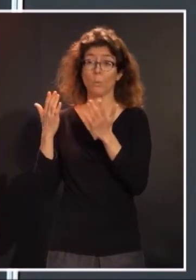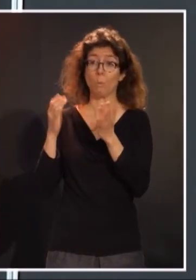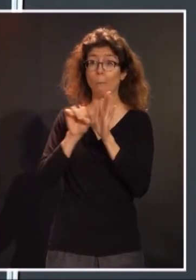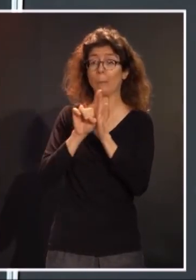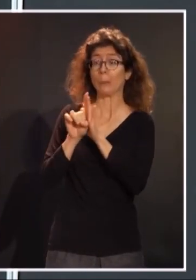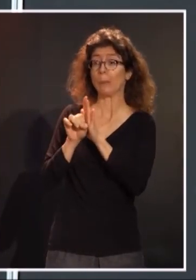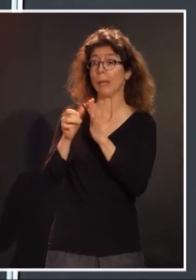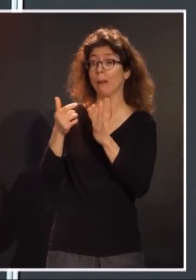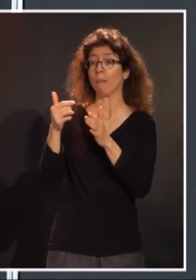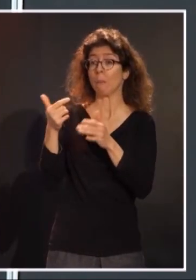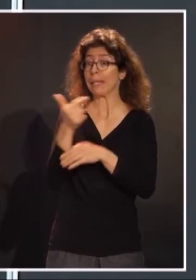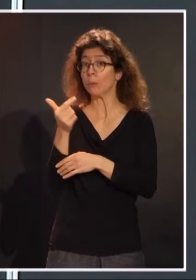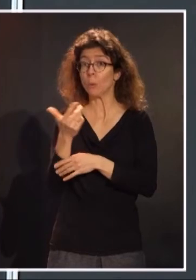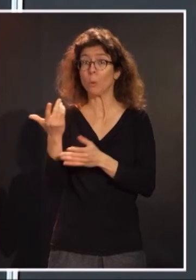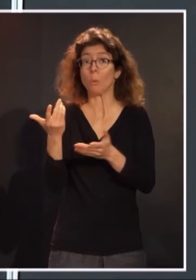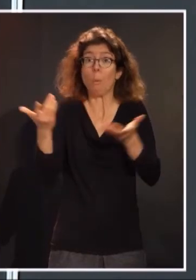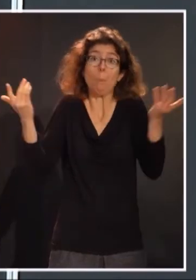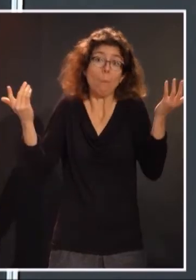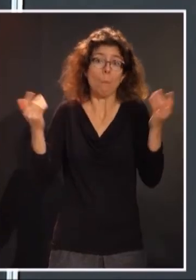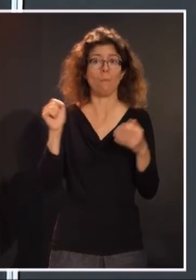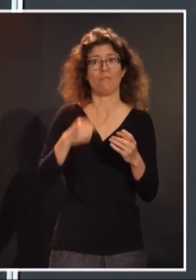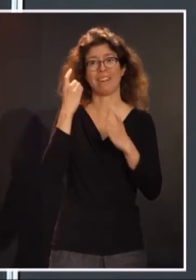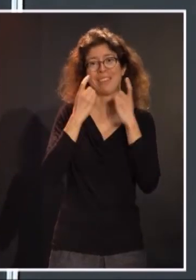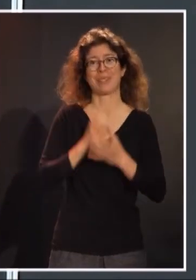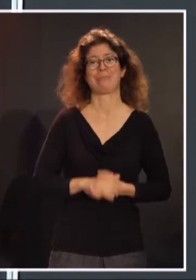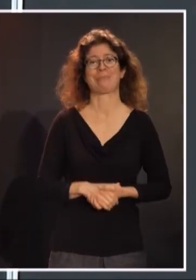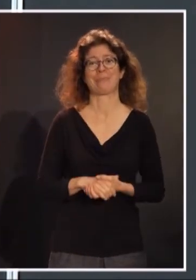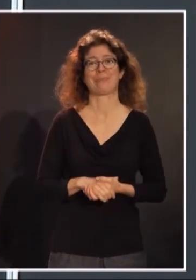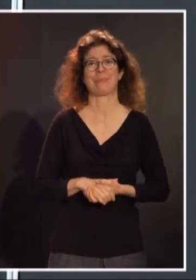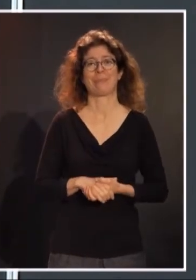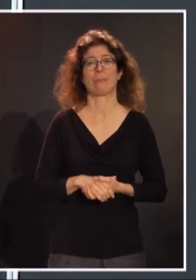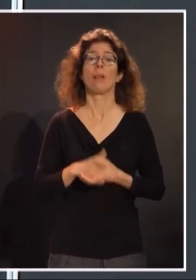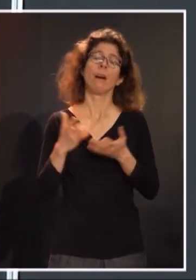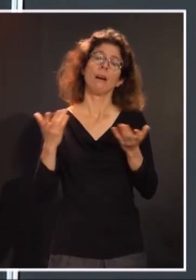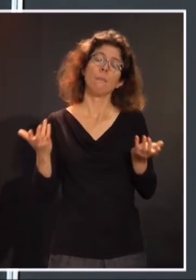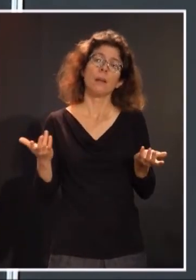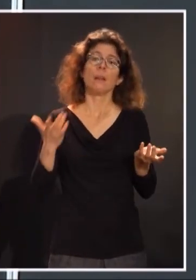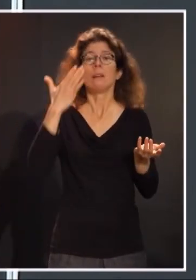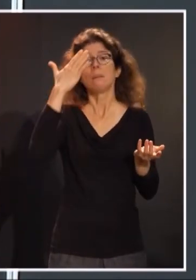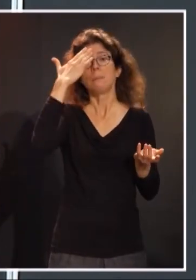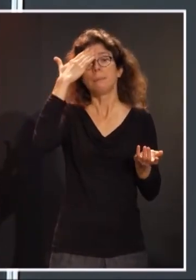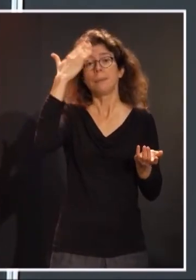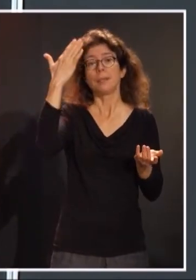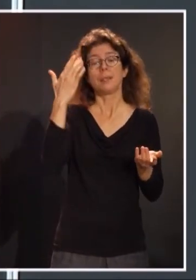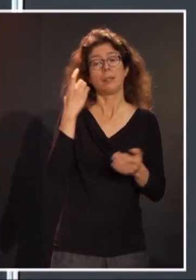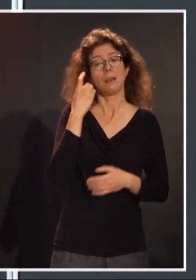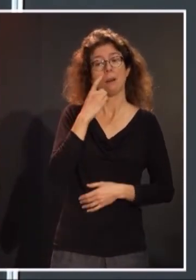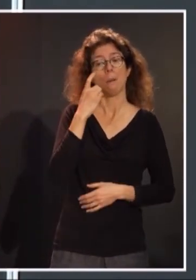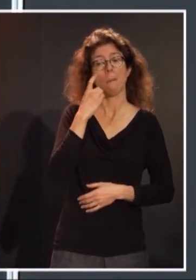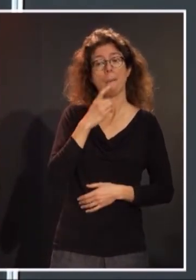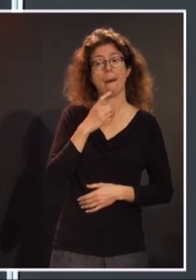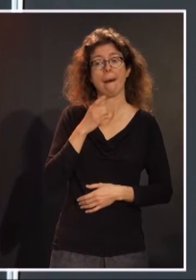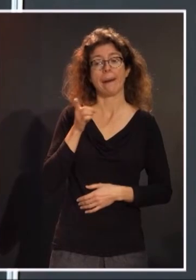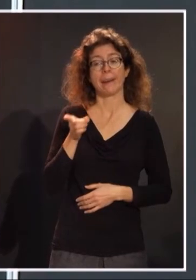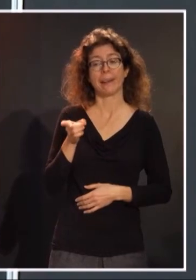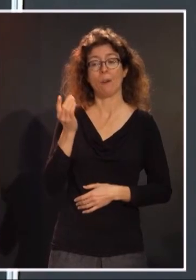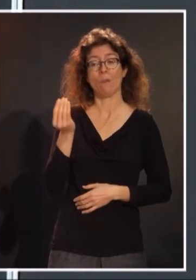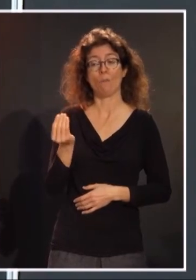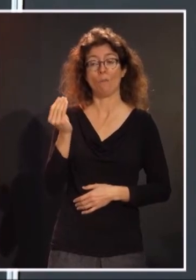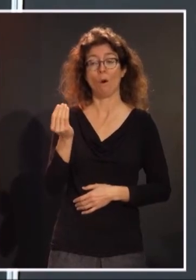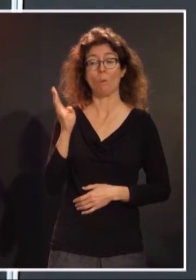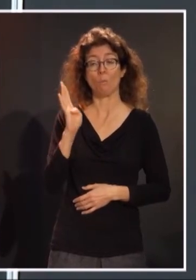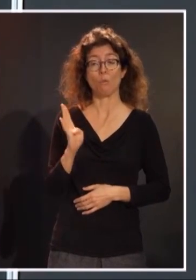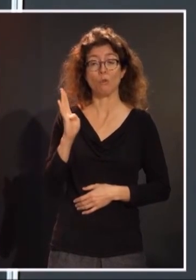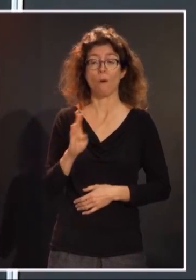les deux environnements. Il faudra se poser la question. Après, si effectivement on se rend compte que ce besoin se retrouve dans différents